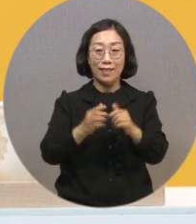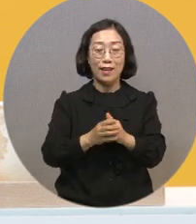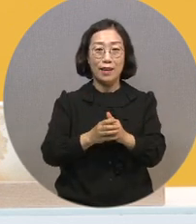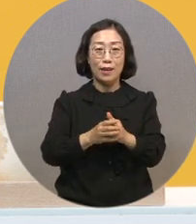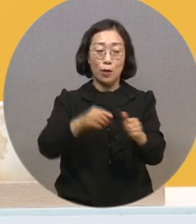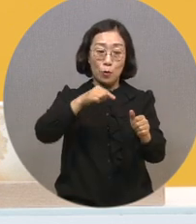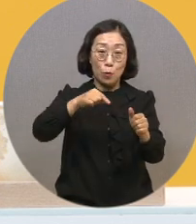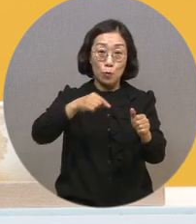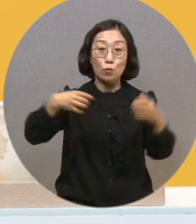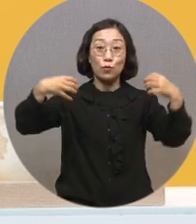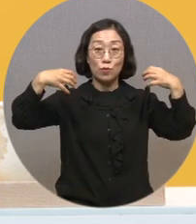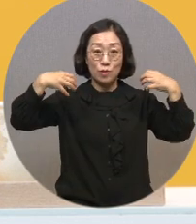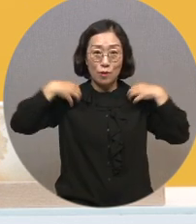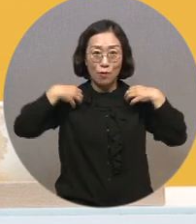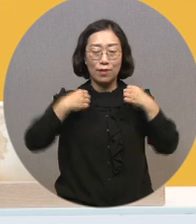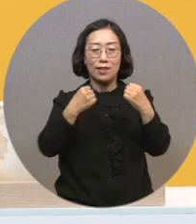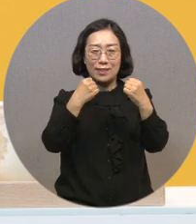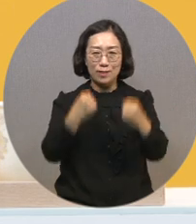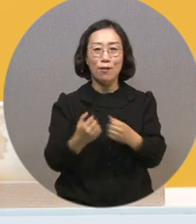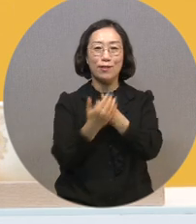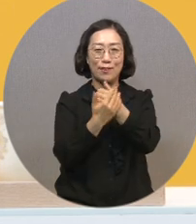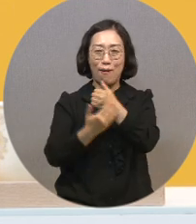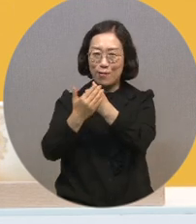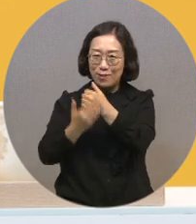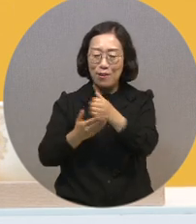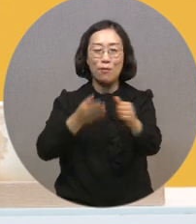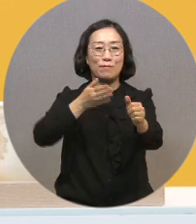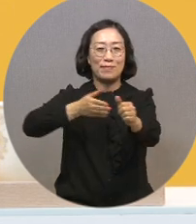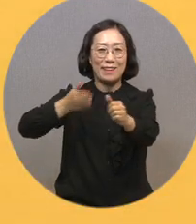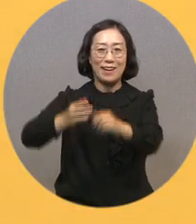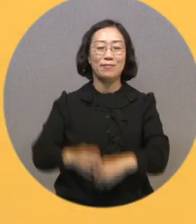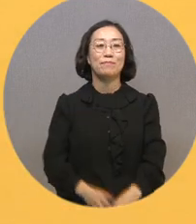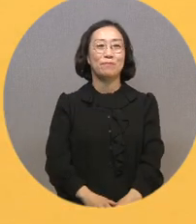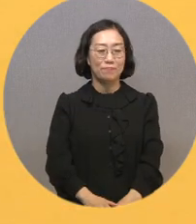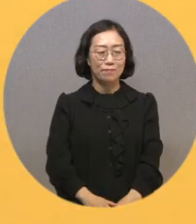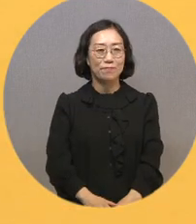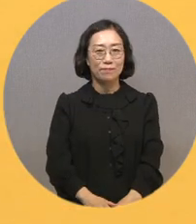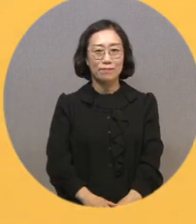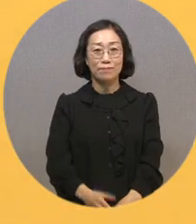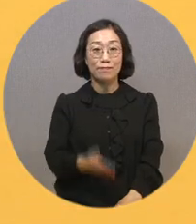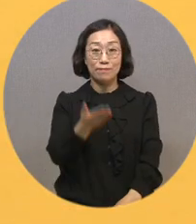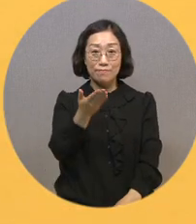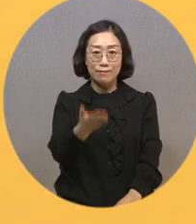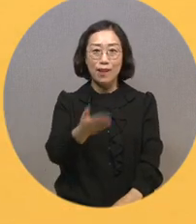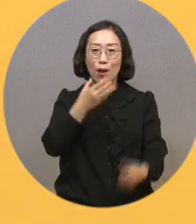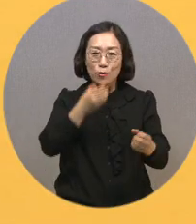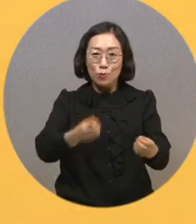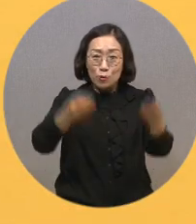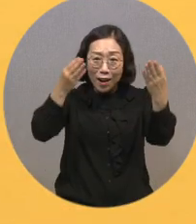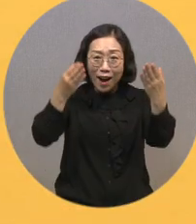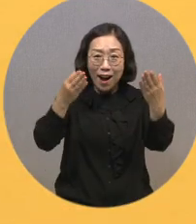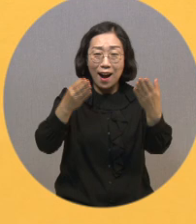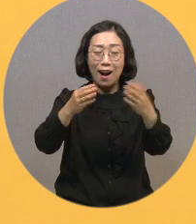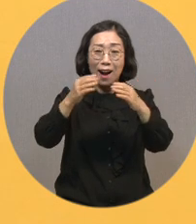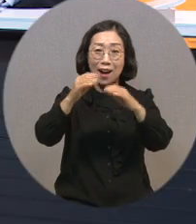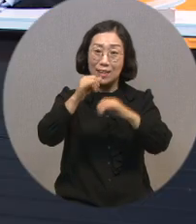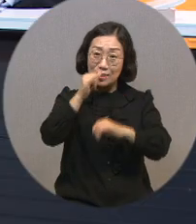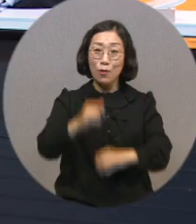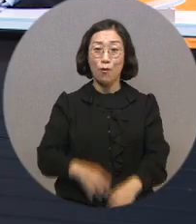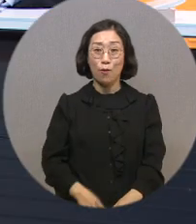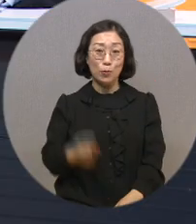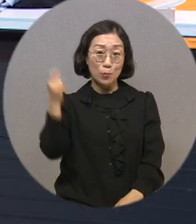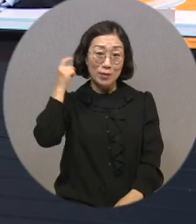교육청을 많이 응원과 격려 부탁드리겠습니다. 네. 교육감님, 축하할 일이 있더라고요. 네.